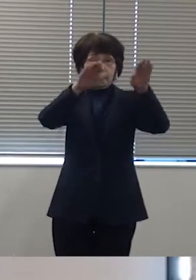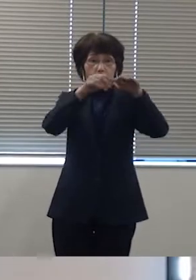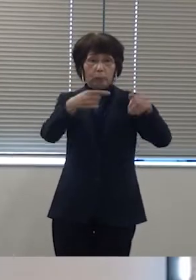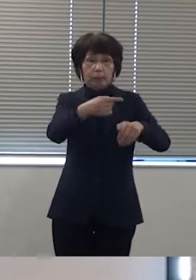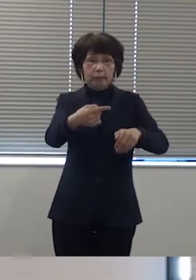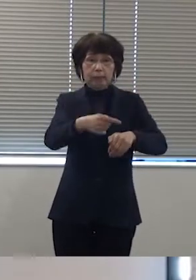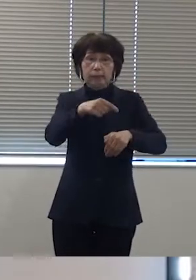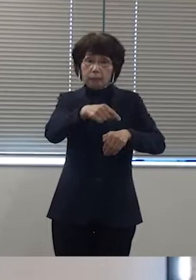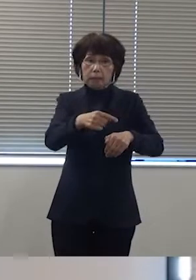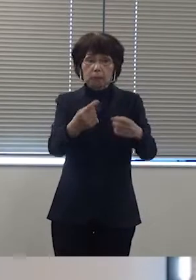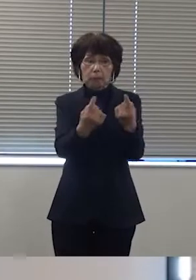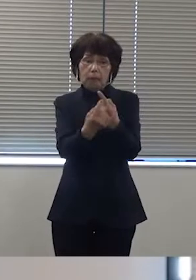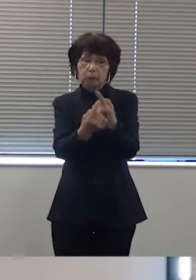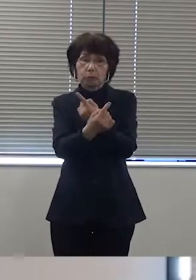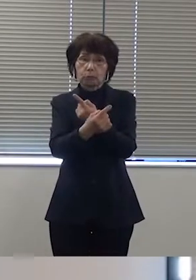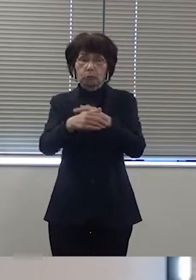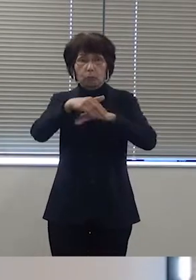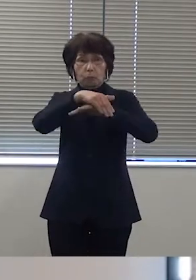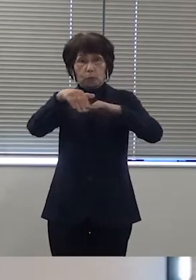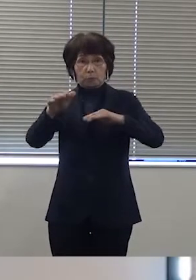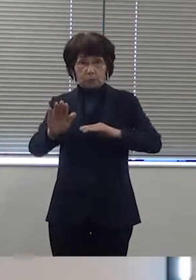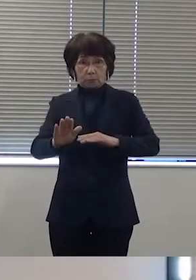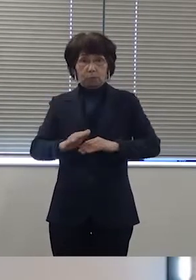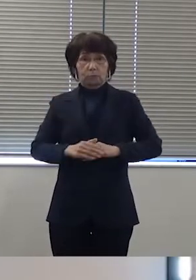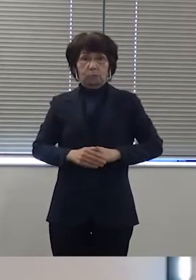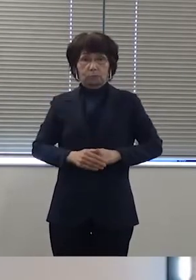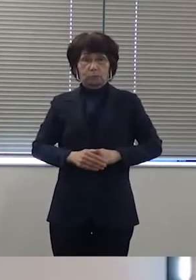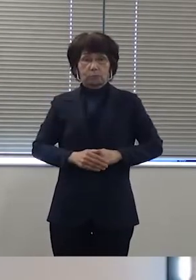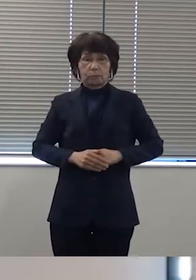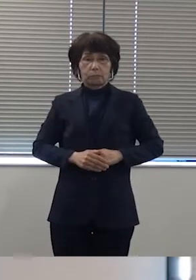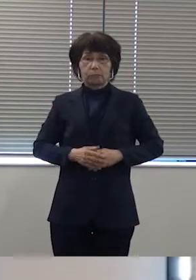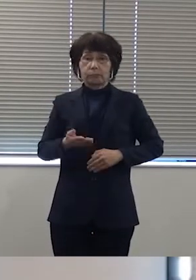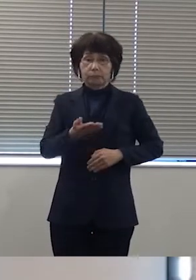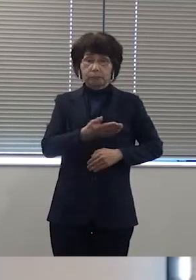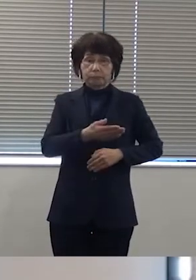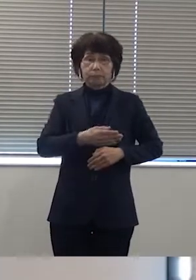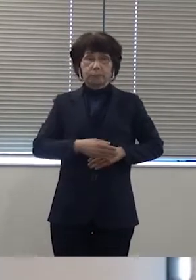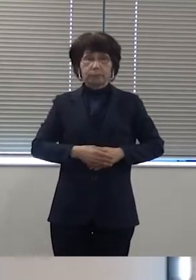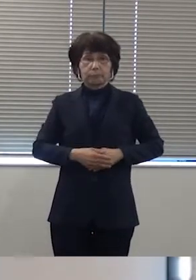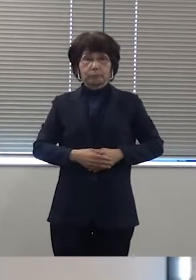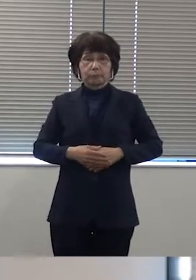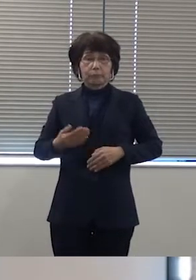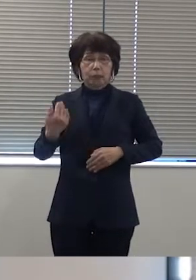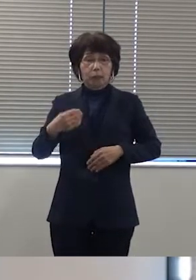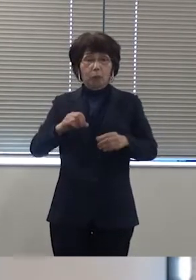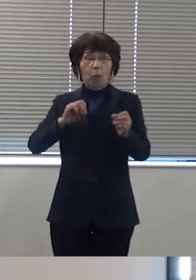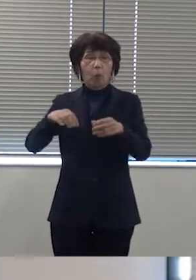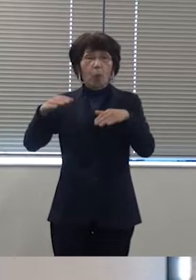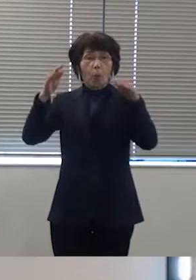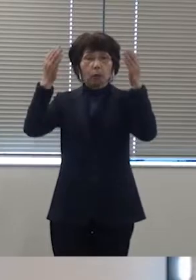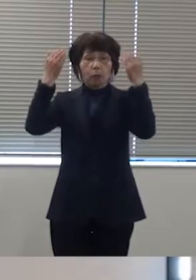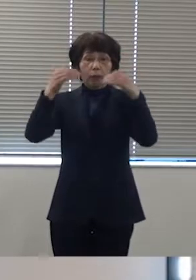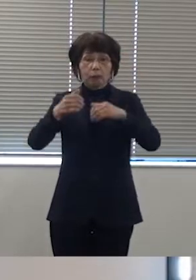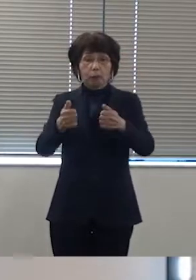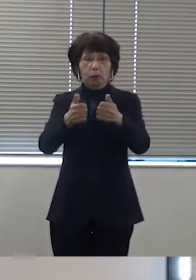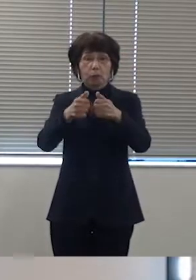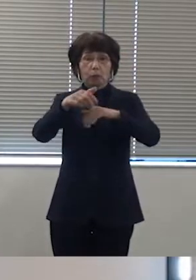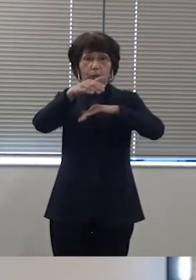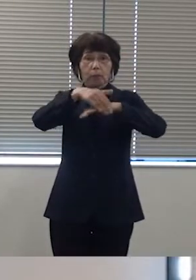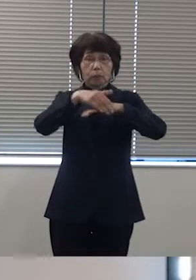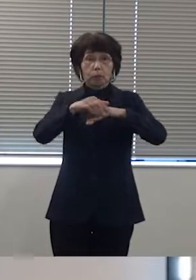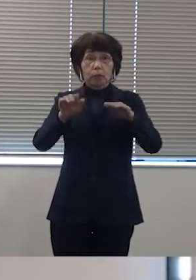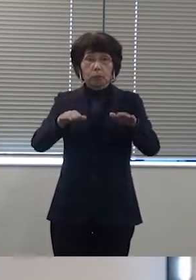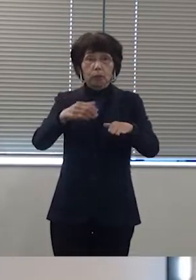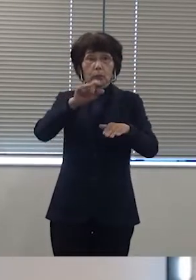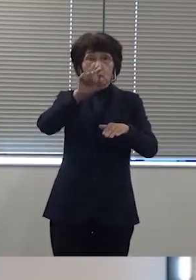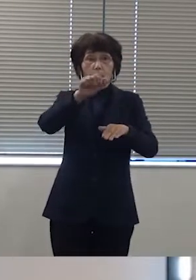。丸さんにつきましては、先ほどの補聴器の相談窓口、今現在59案を全市展開していき